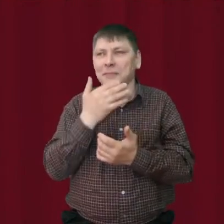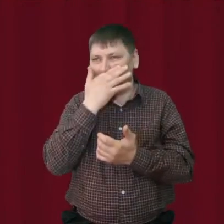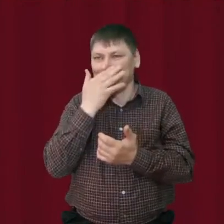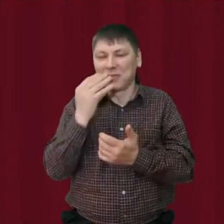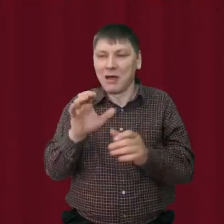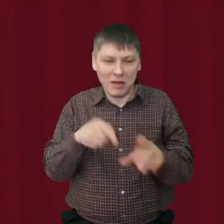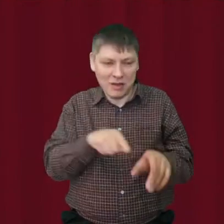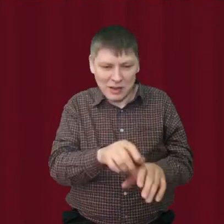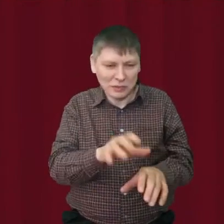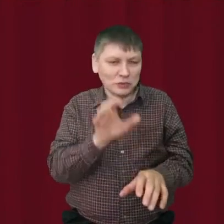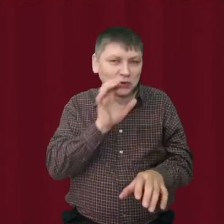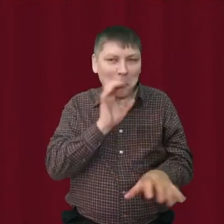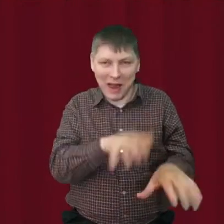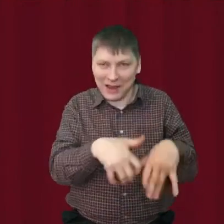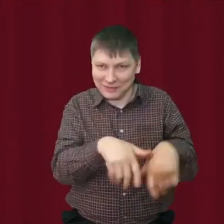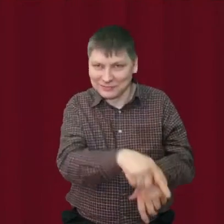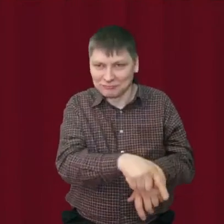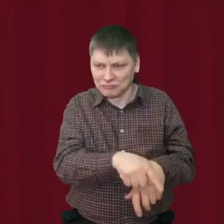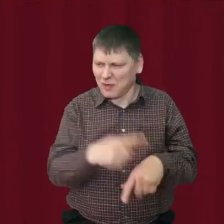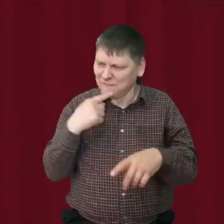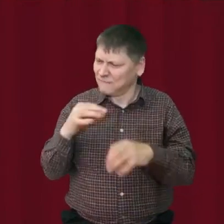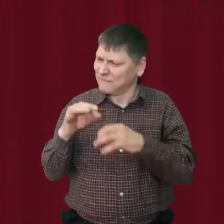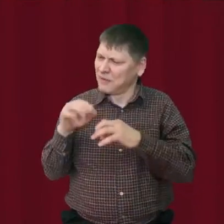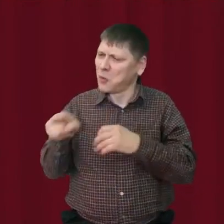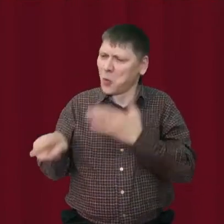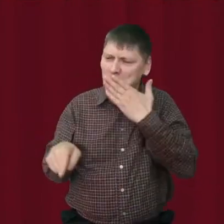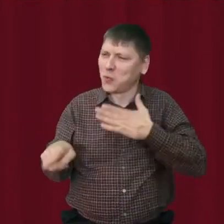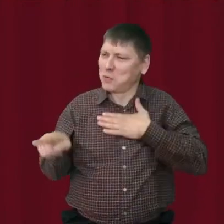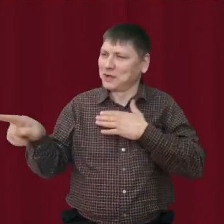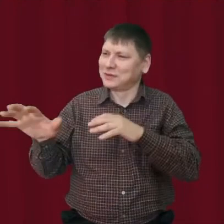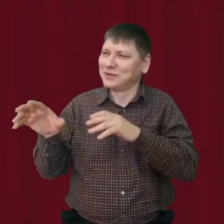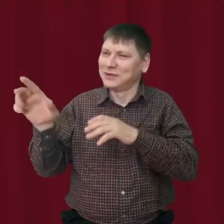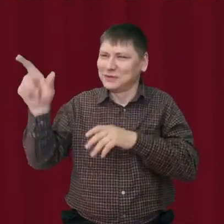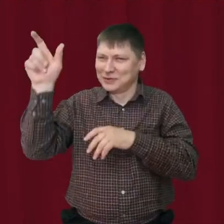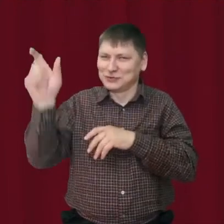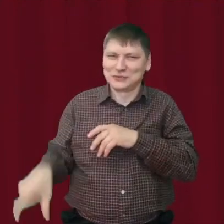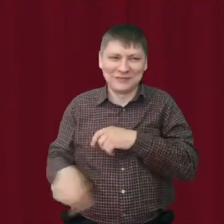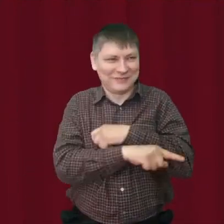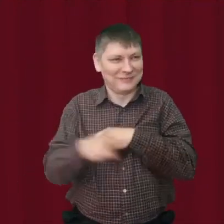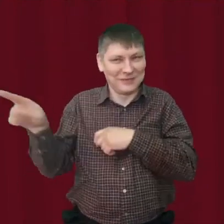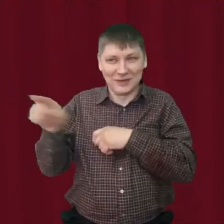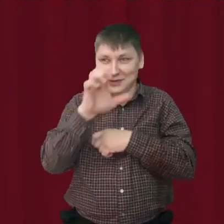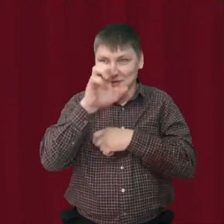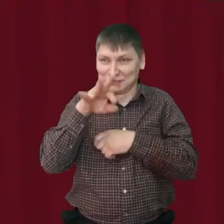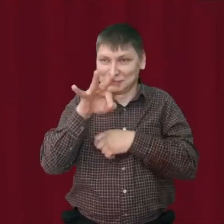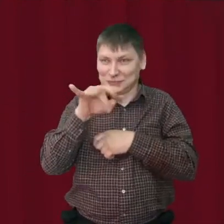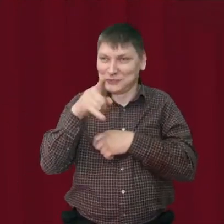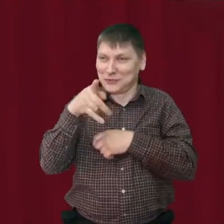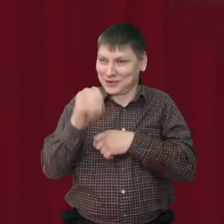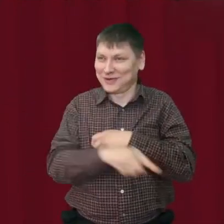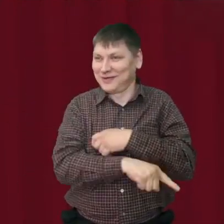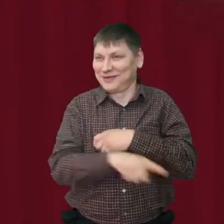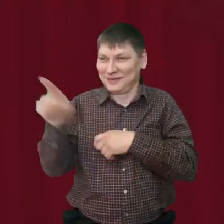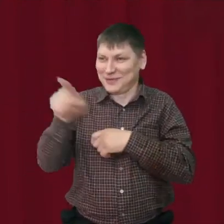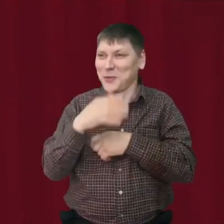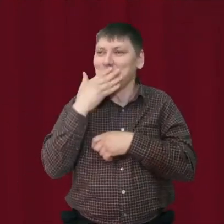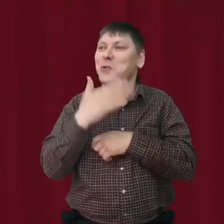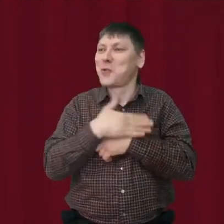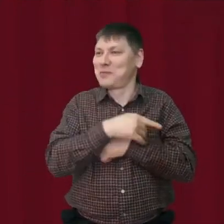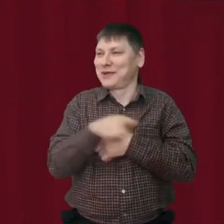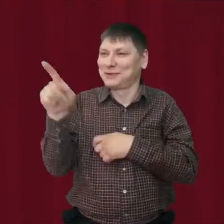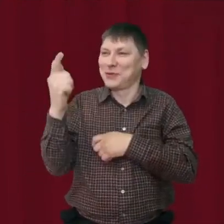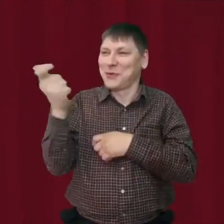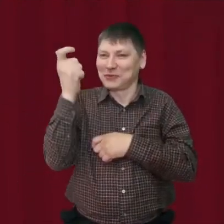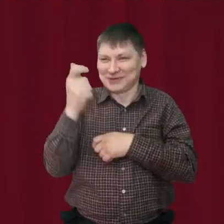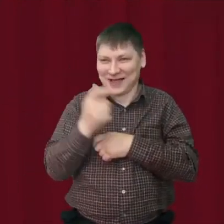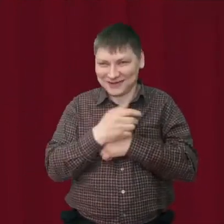преданности собаки своему хозяину. Да? Вот, говорит, вот она имеет особую любовь к хозяину. Тоже слово «сторге», кстати, использовали в этом случае. Вот. Но вообще, в